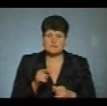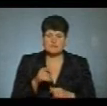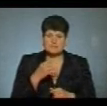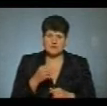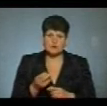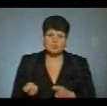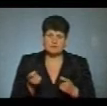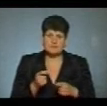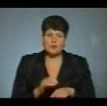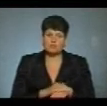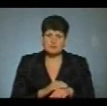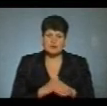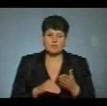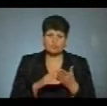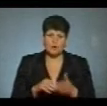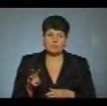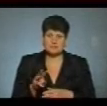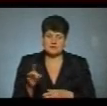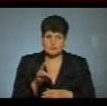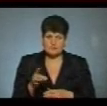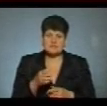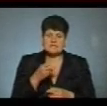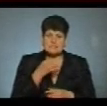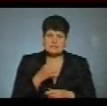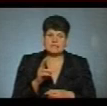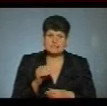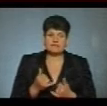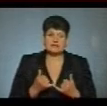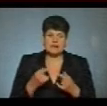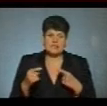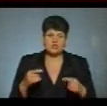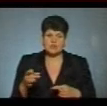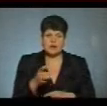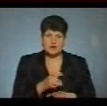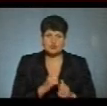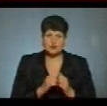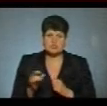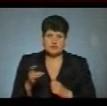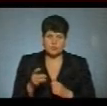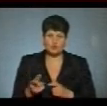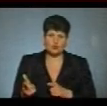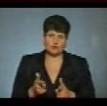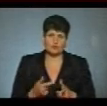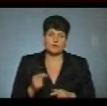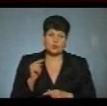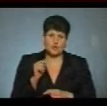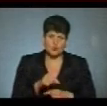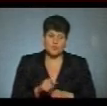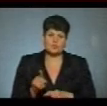прийшла гуманітарна допомога для Монастирського району, ви назвали ці цифри, для інших районів. Чи кожен район зараз готовий до того,